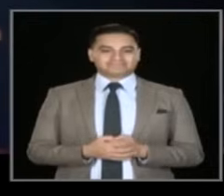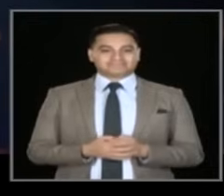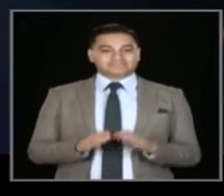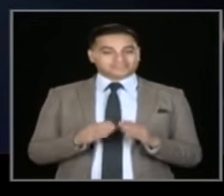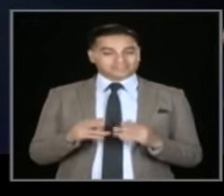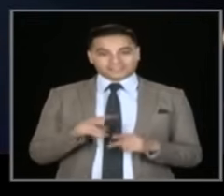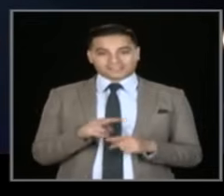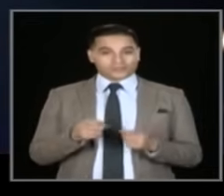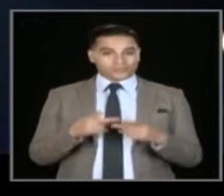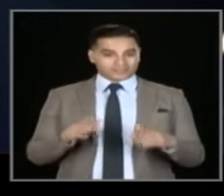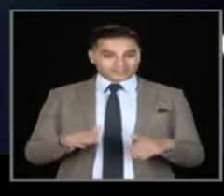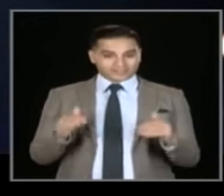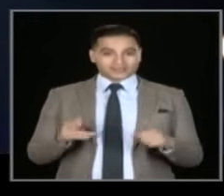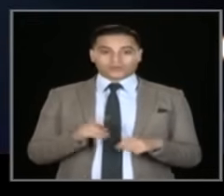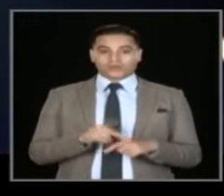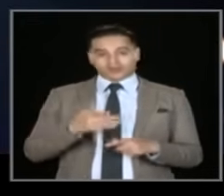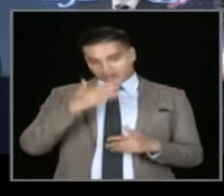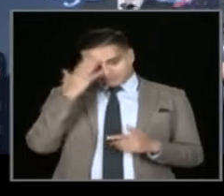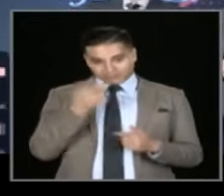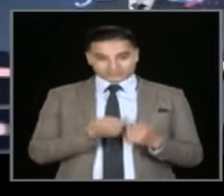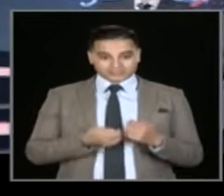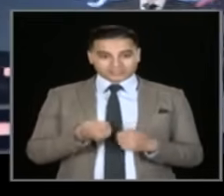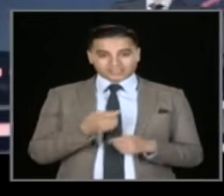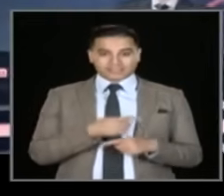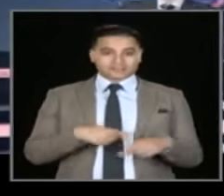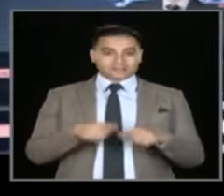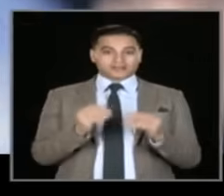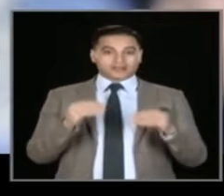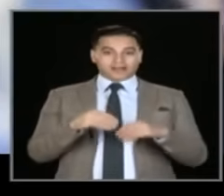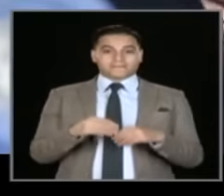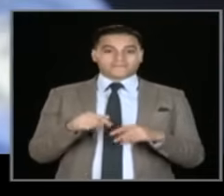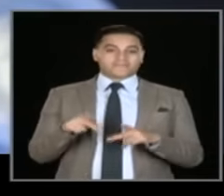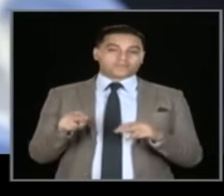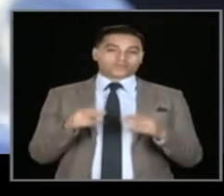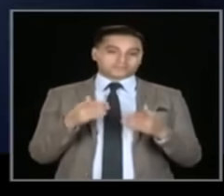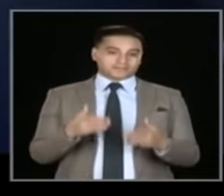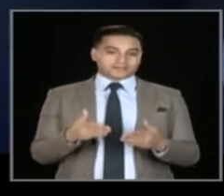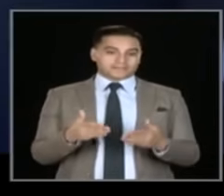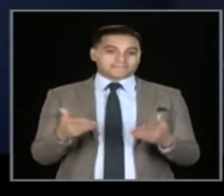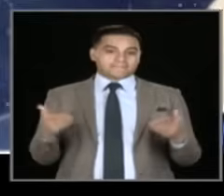الفرقتين ودع البطولة، الفرقتين اكتسبوا خبرة من وراء مشاركتهم في الموسم ده.